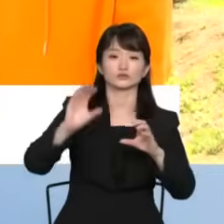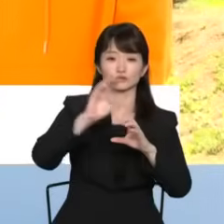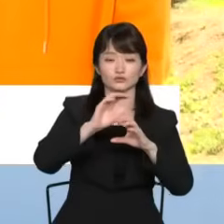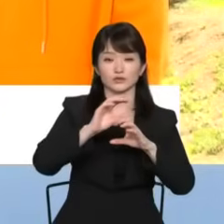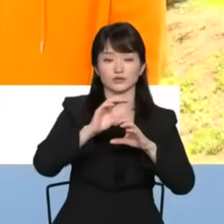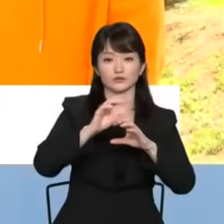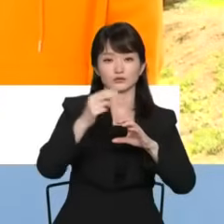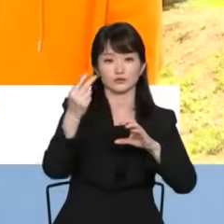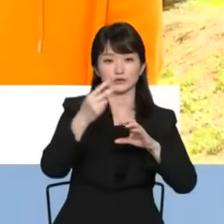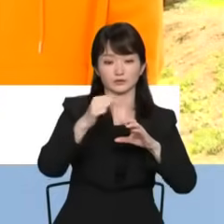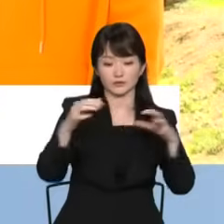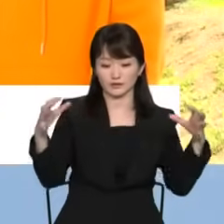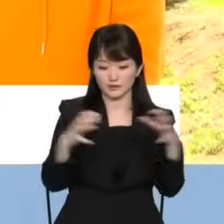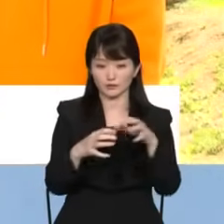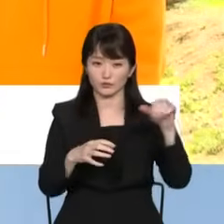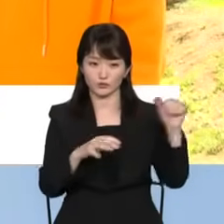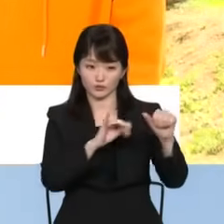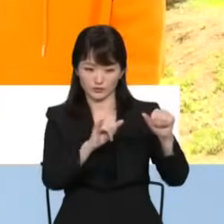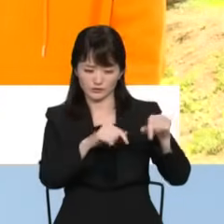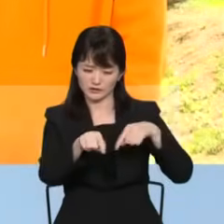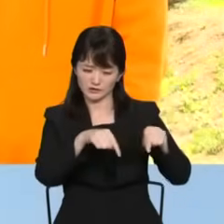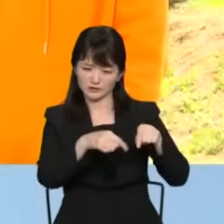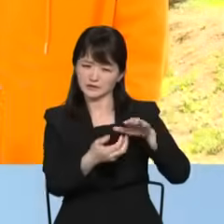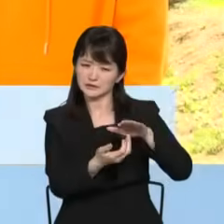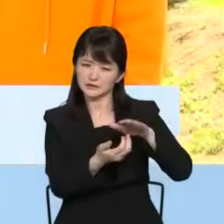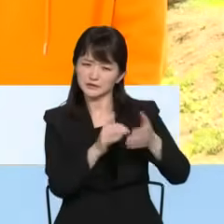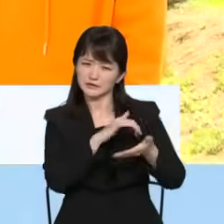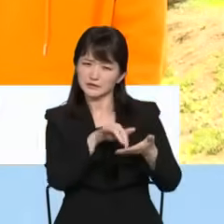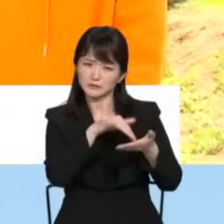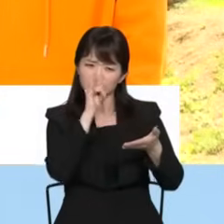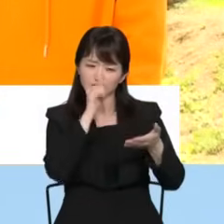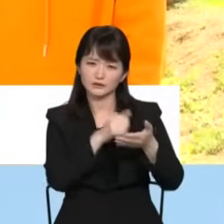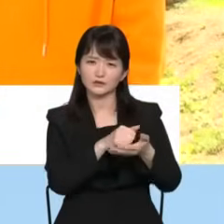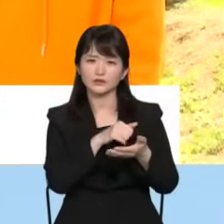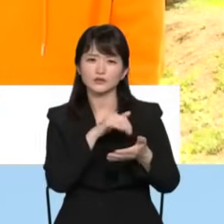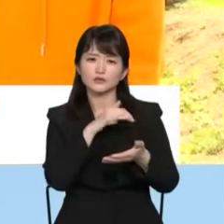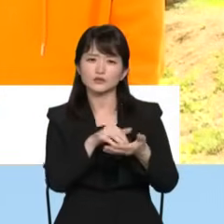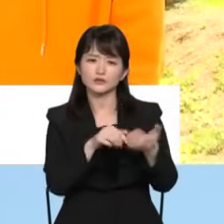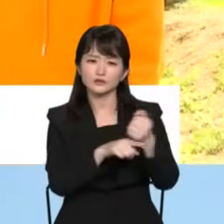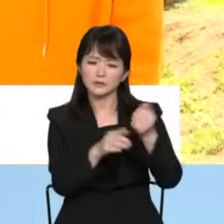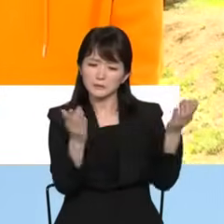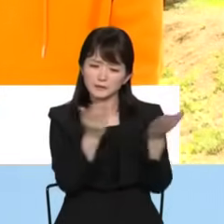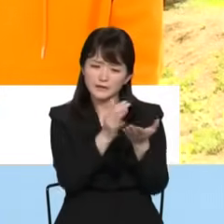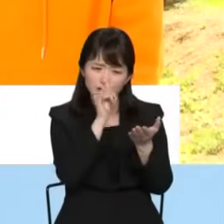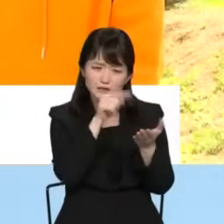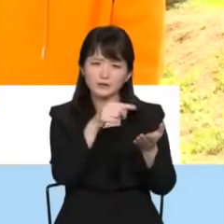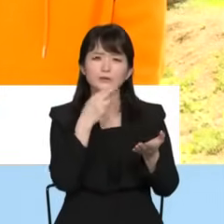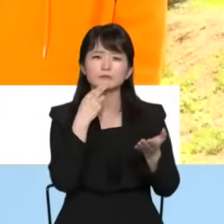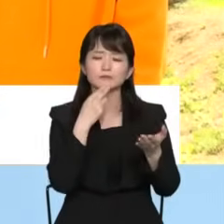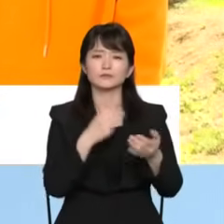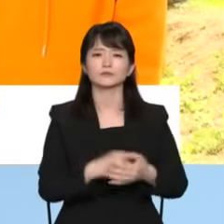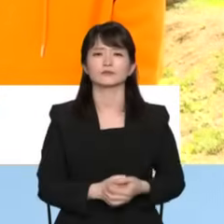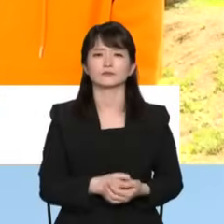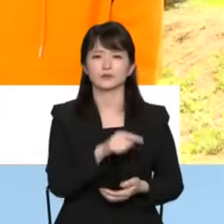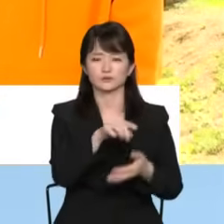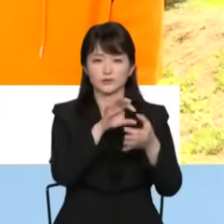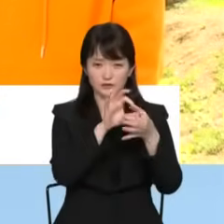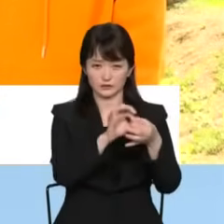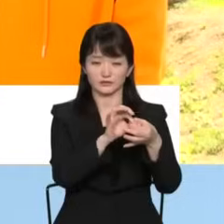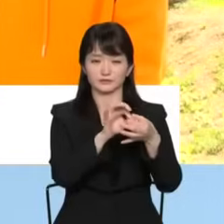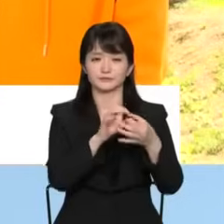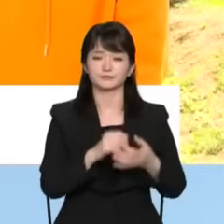거는 정치적인 의도이지 그 수치에는 어느 정도 합리성이 있어야 되는데 저는 그런 부분이 결여됐기 때문에 이런 부분은